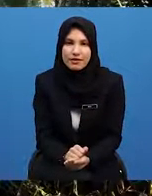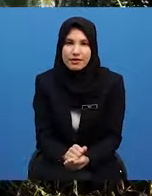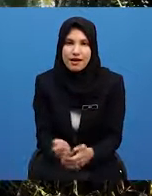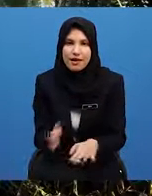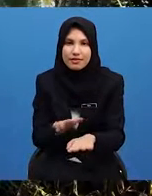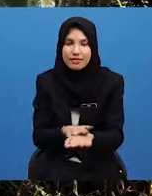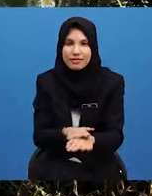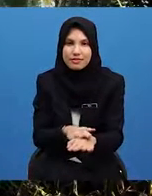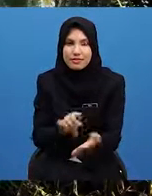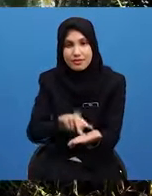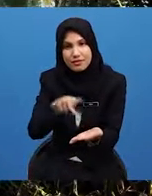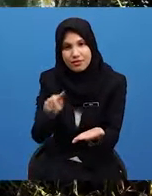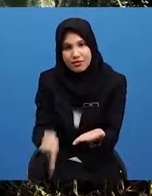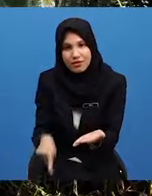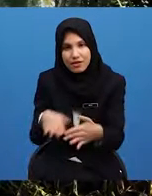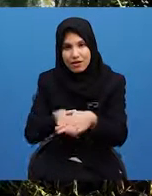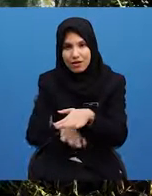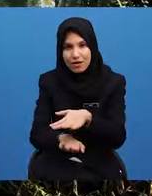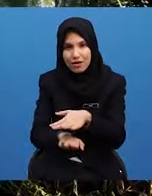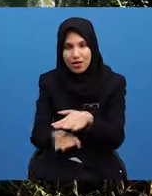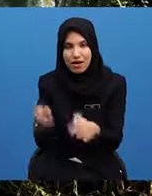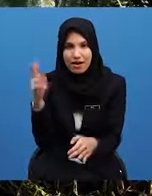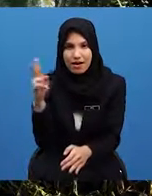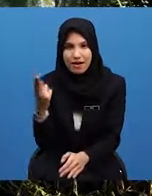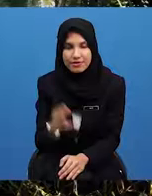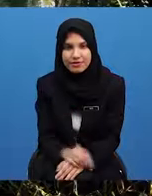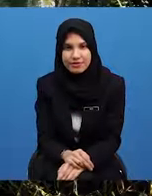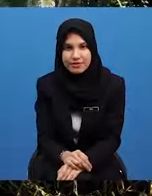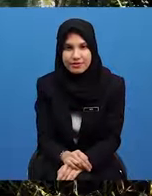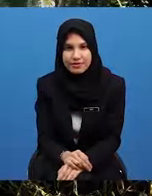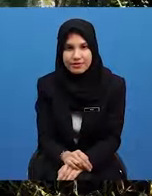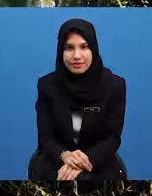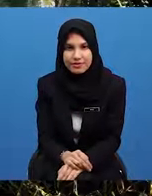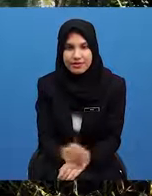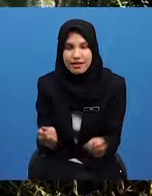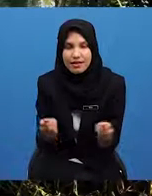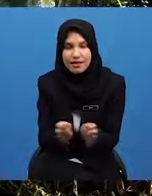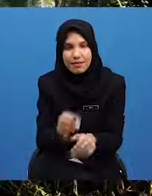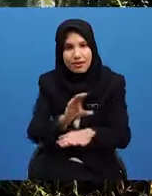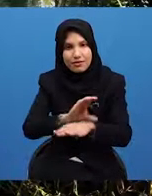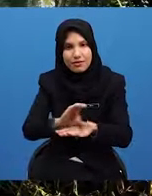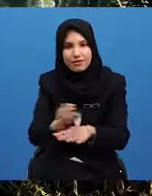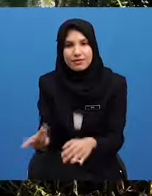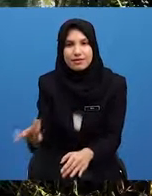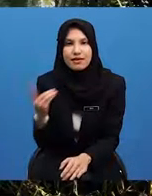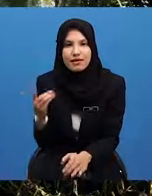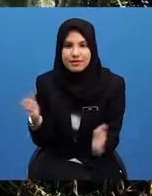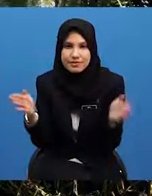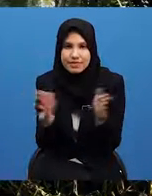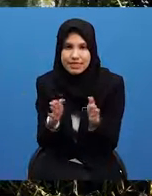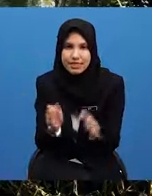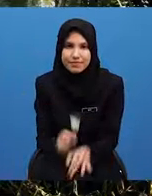dan diturunkan ke bawah hanya dengan menggunakan daya yang